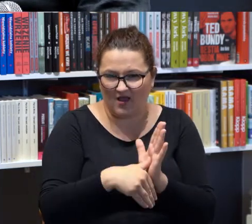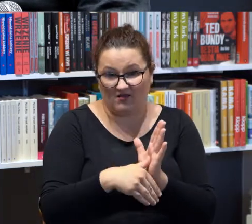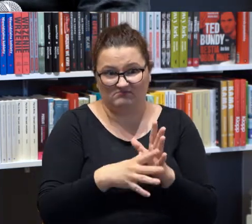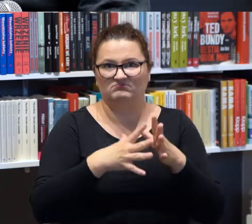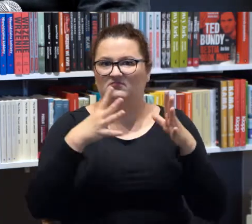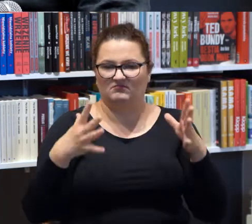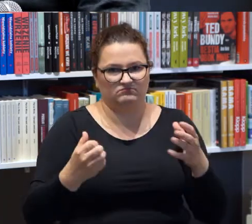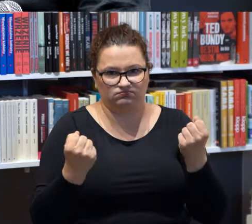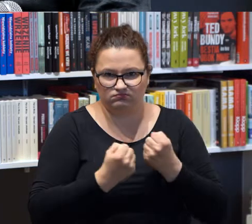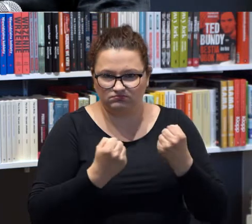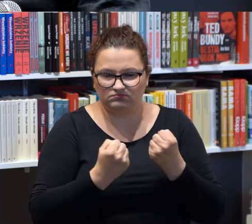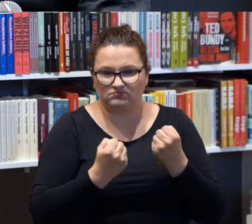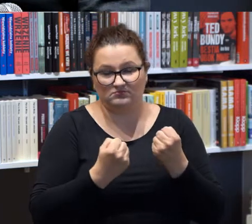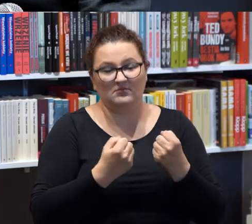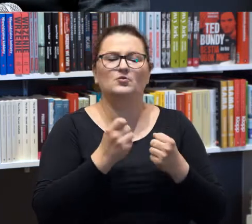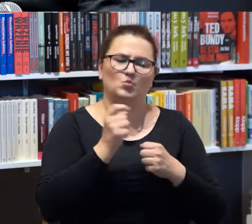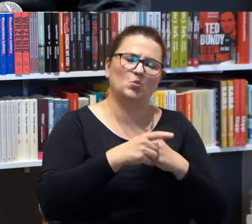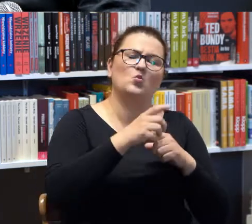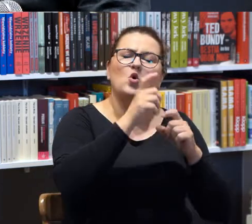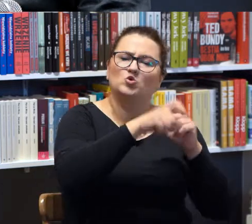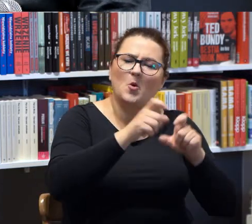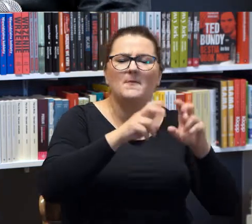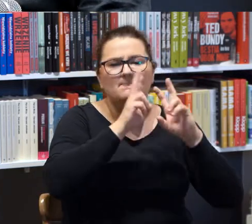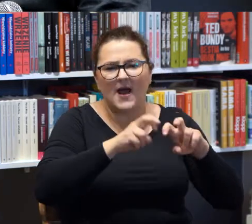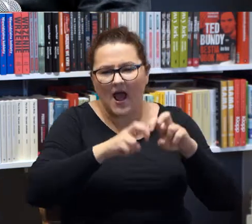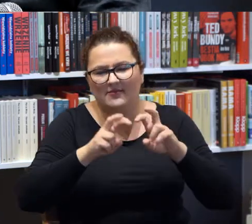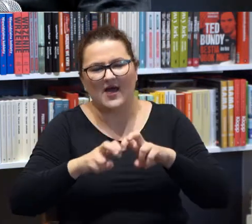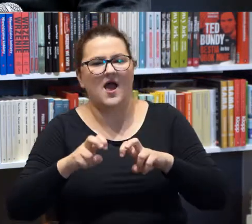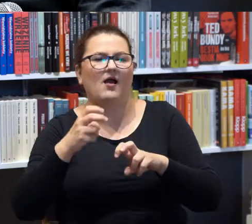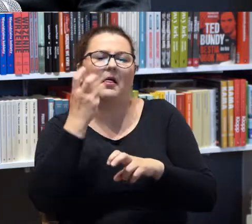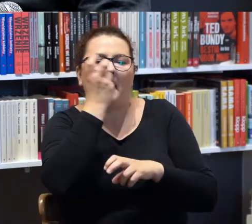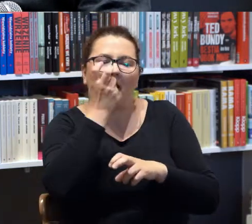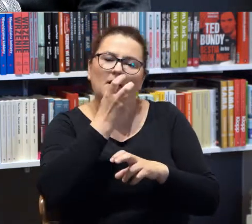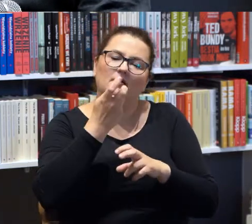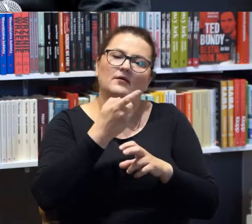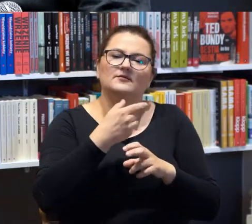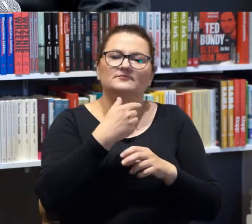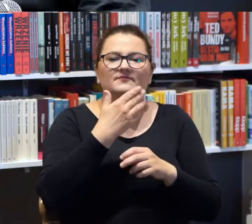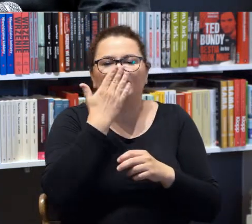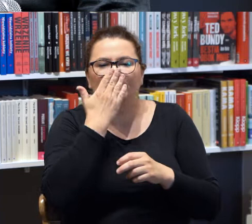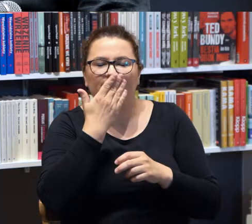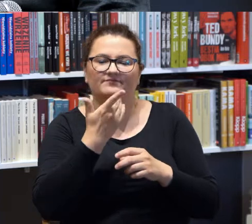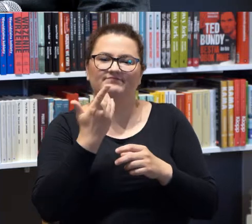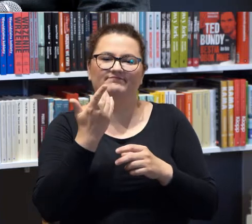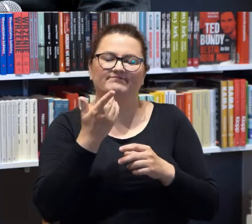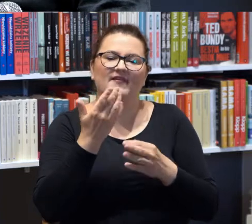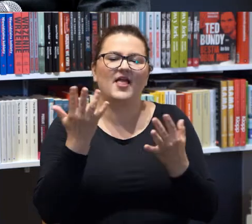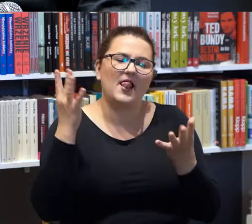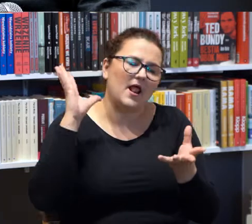liczba. Są oczywiście badacze, którzy w ogóle próbują badać ten fenomen, jakoś ująć go liczbowo,